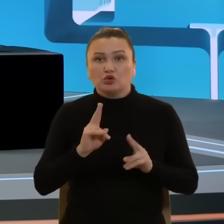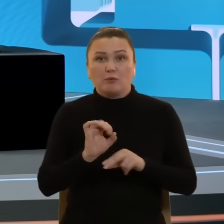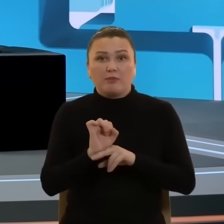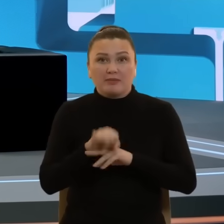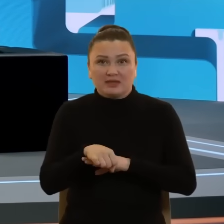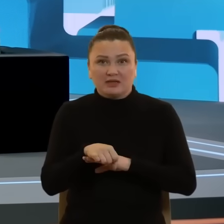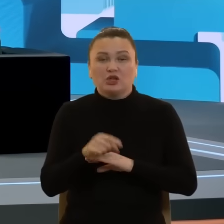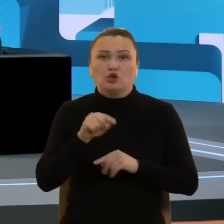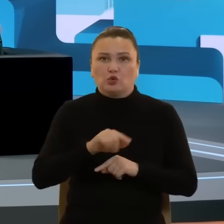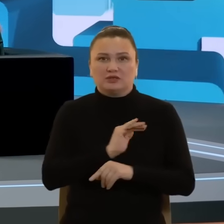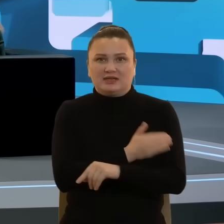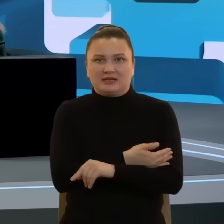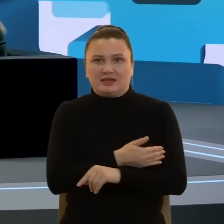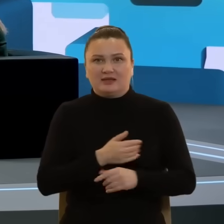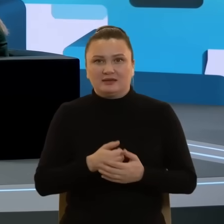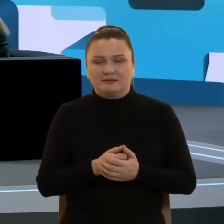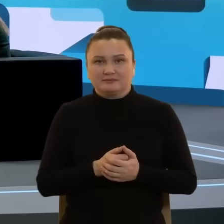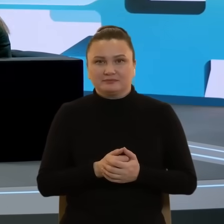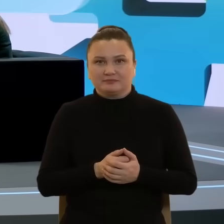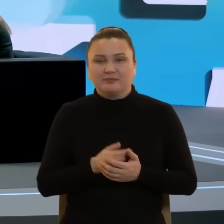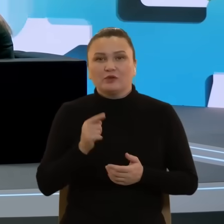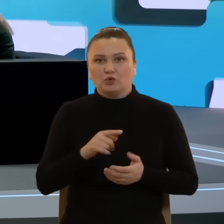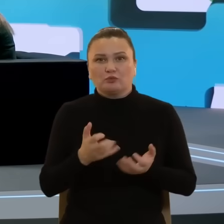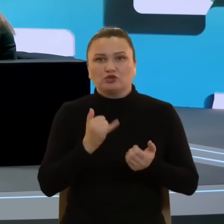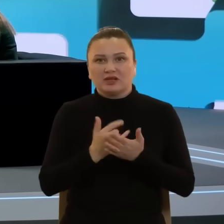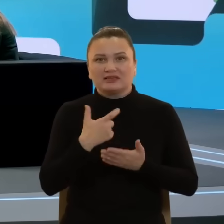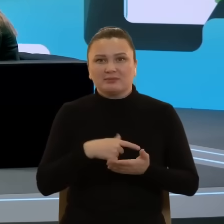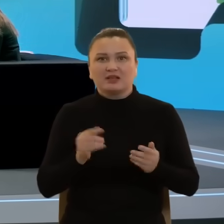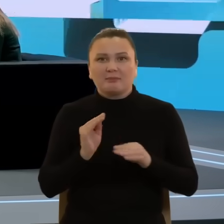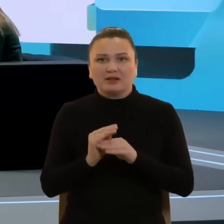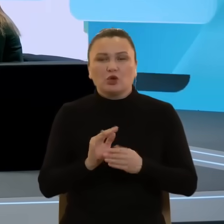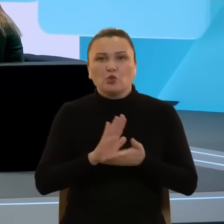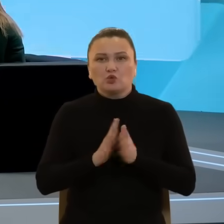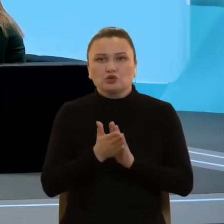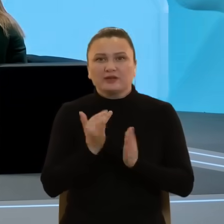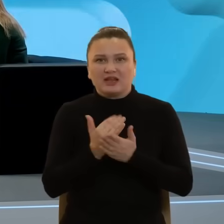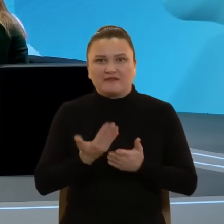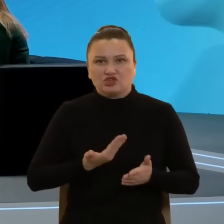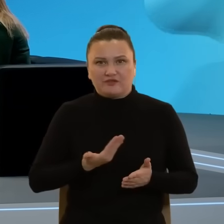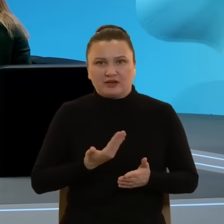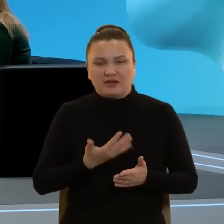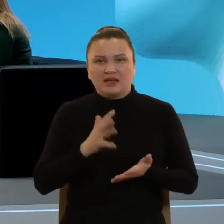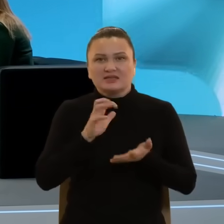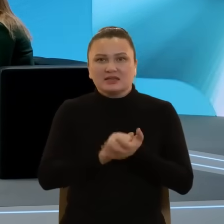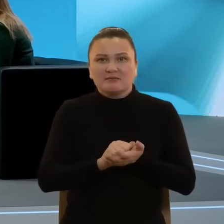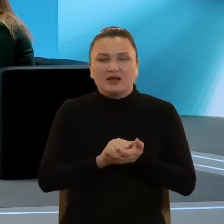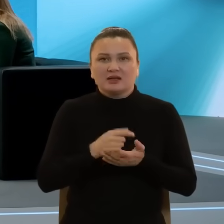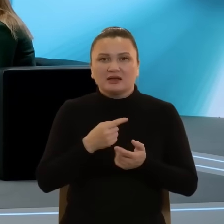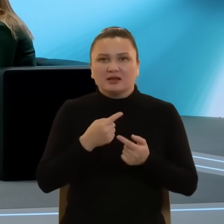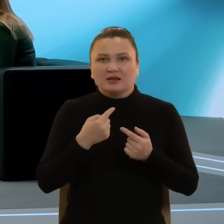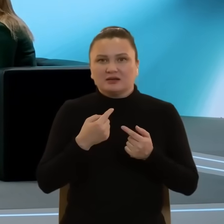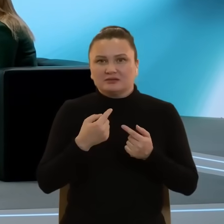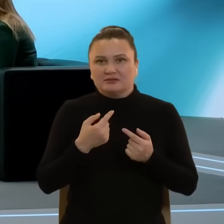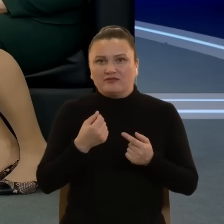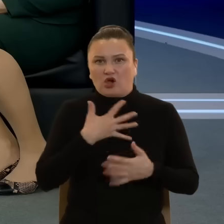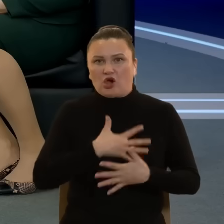победил, тот сильнее, тот создает, получает для себя дополнительные условия для выживания, занимает разные экологические ниши, в том